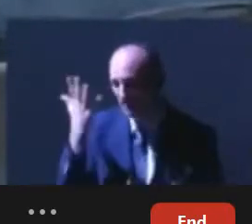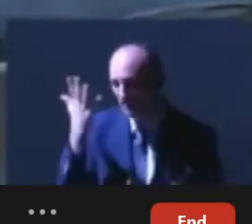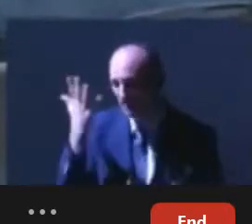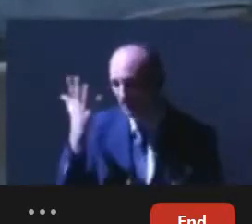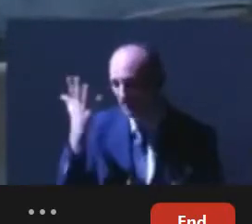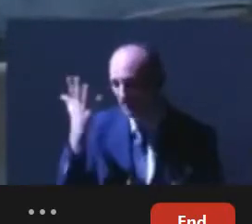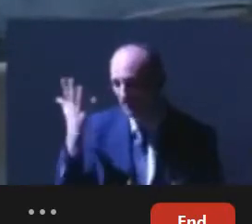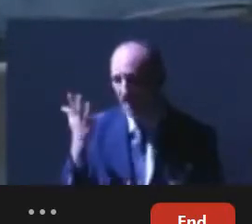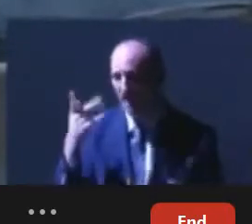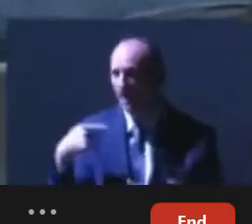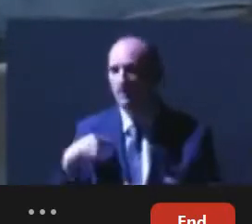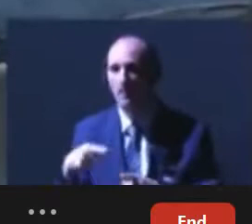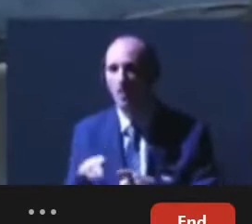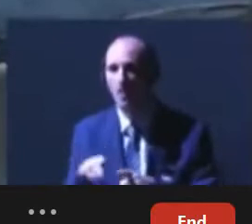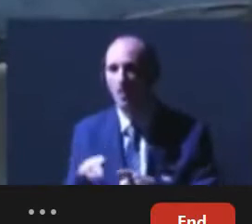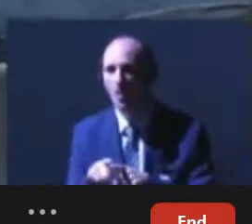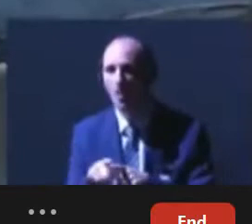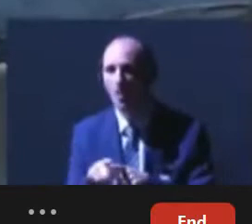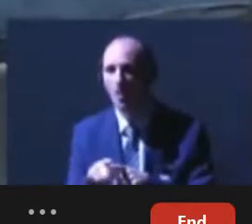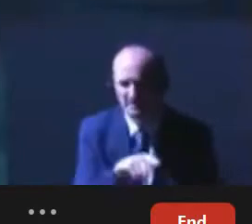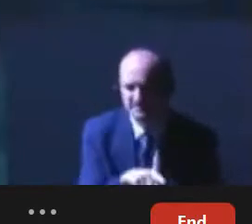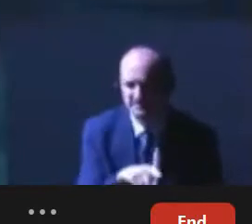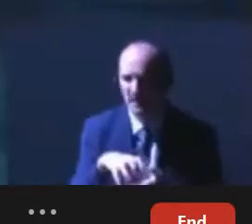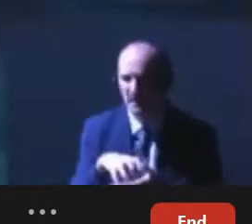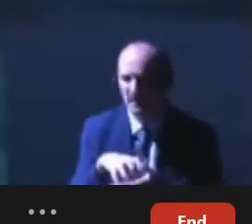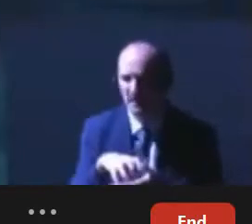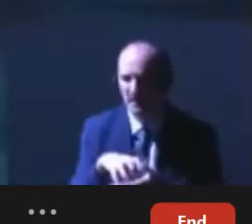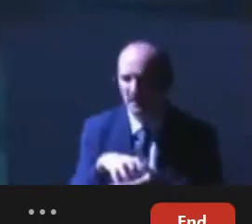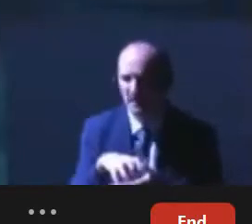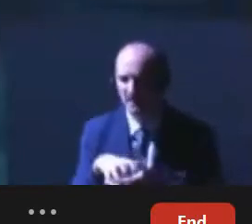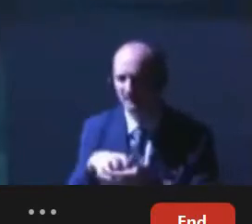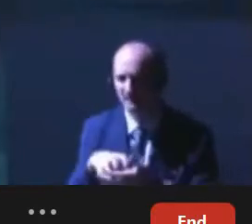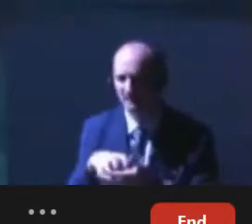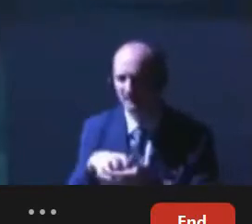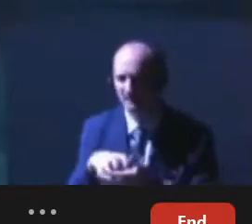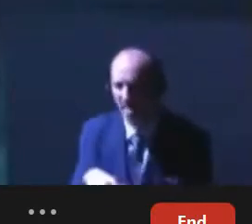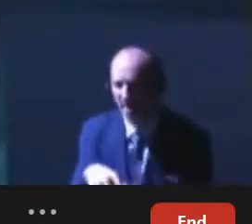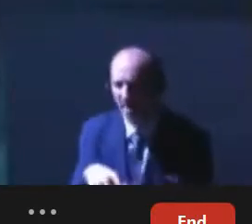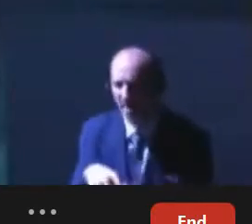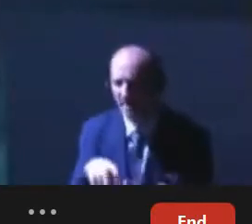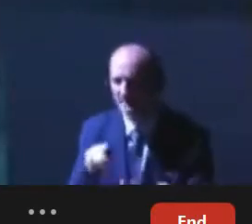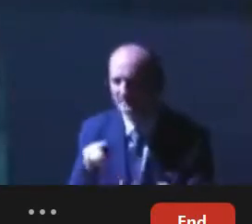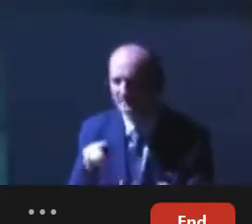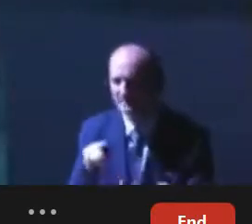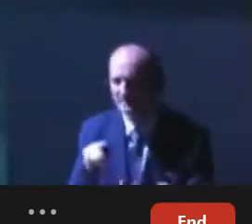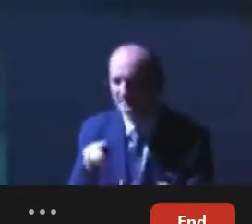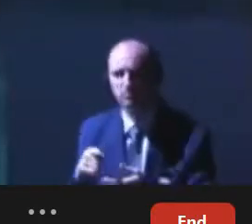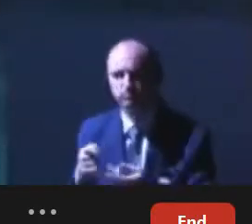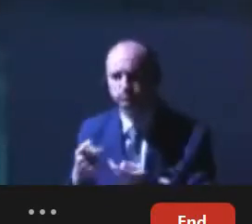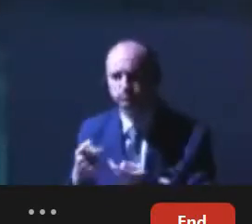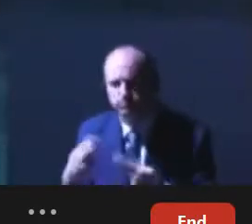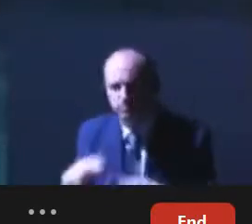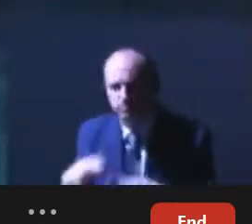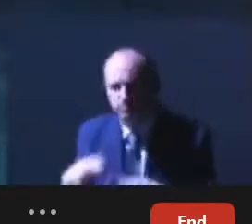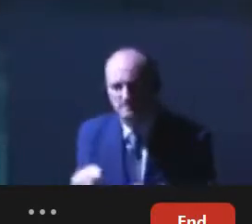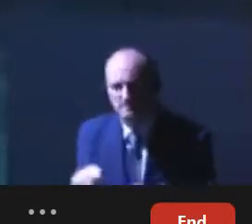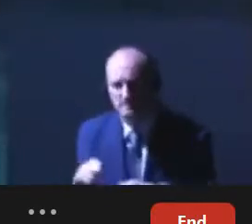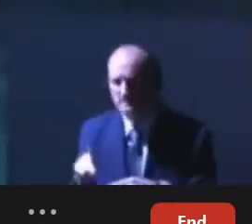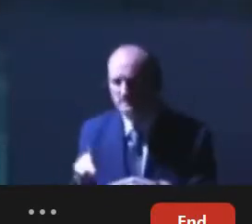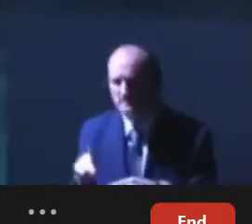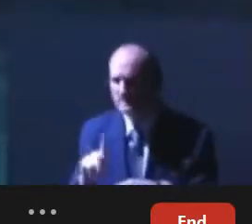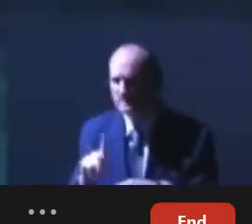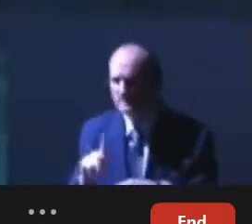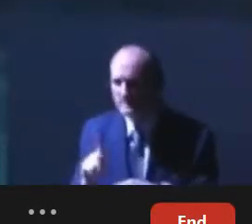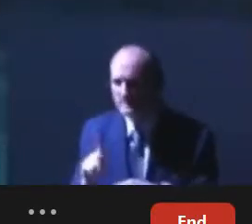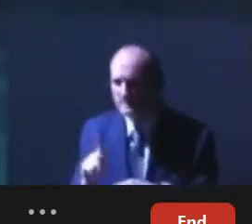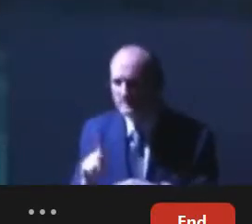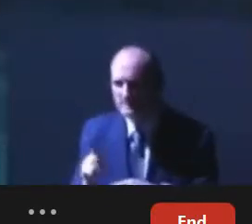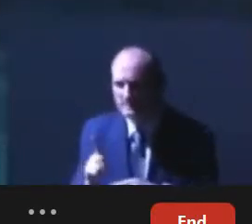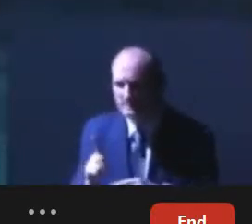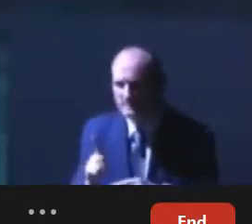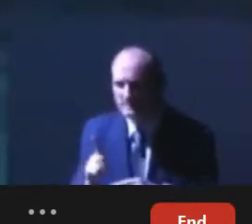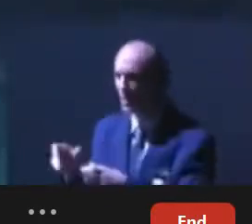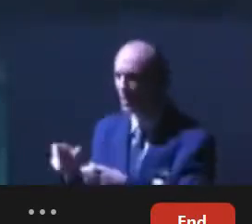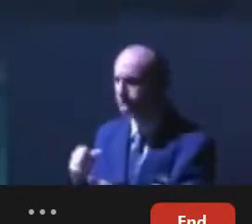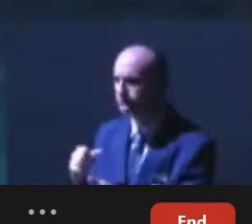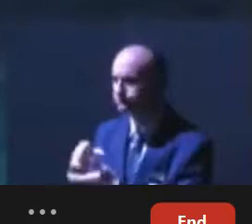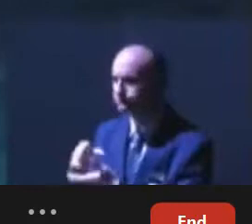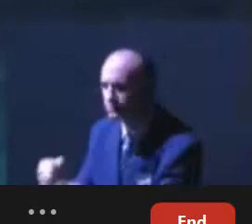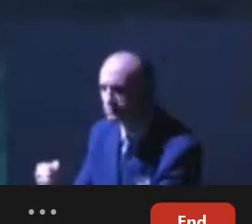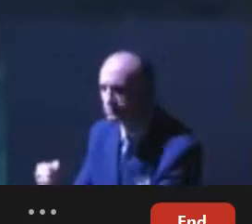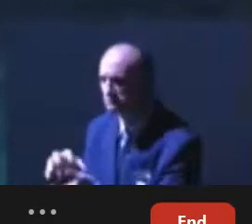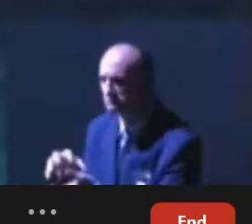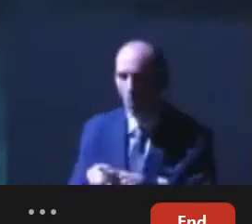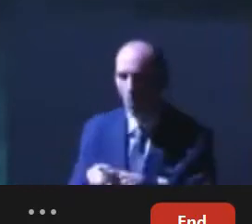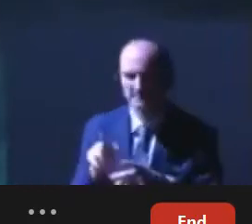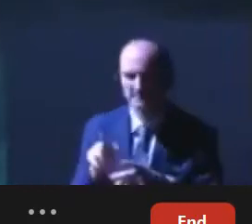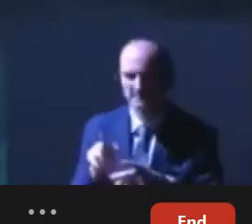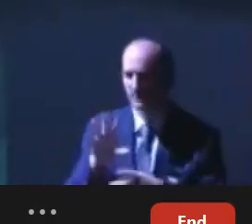vân. Đấy thì là đôi khi là không hiểu là chúng ta đang đi về hướng nào. Thế nhưng mà tôi biết là chắc chắn là tôi đi về